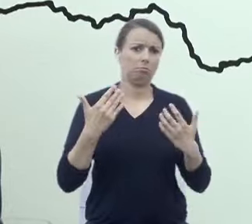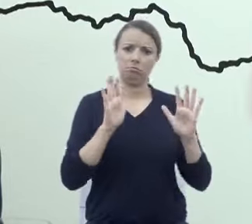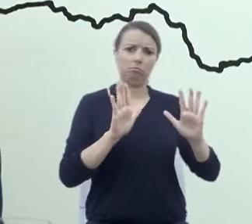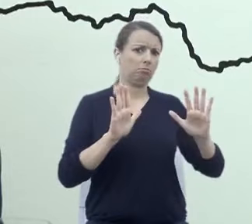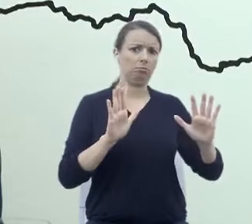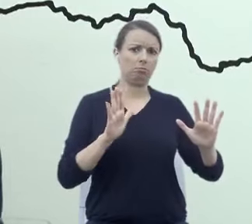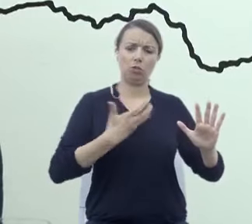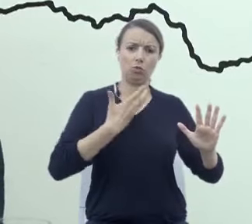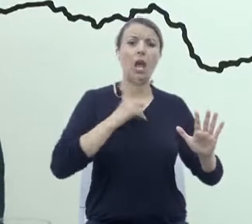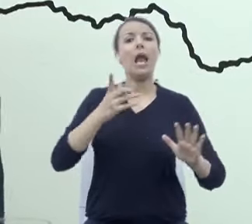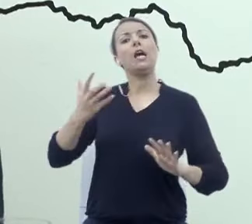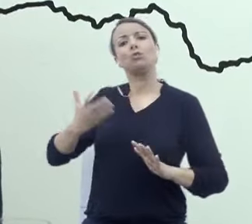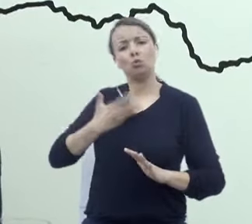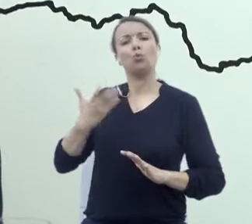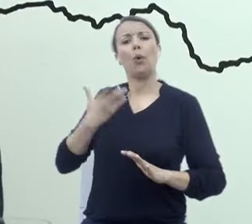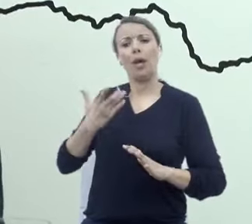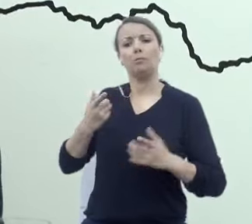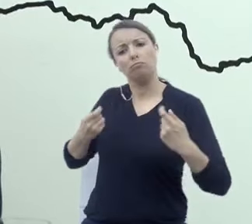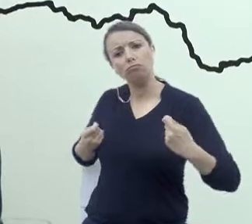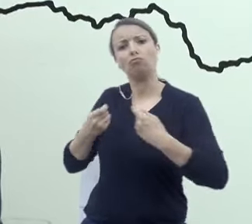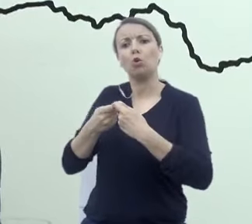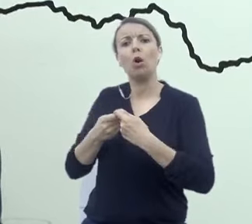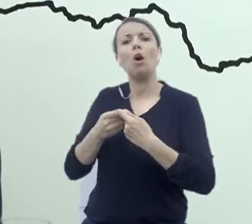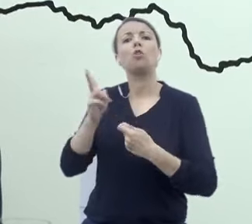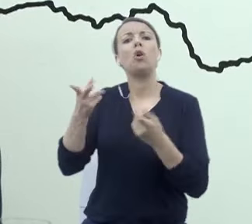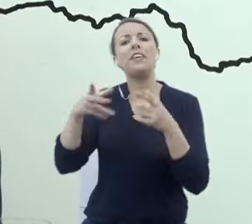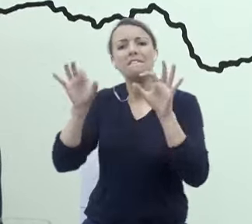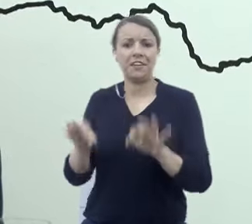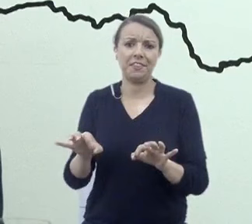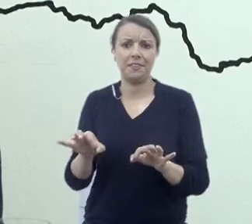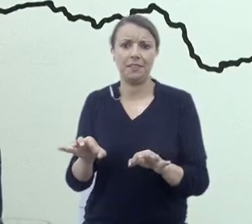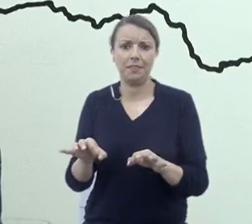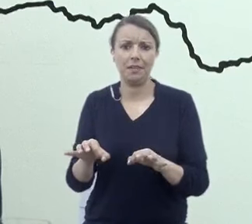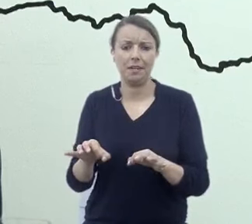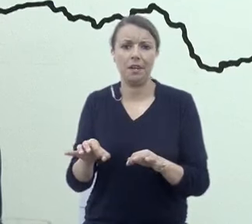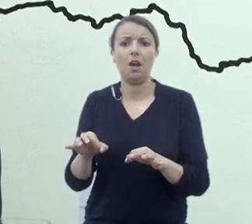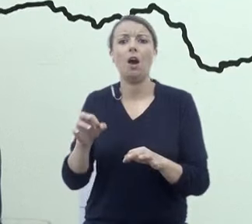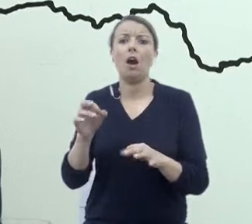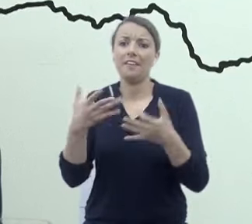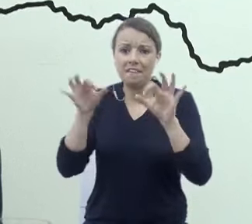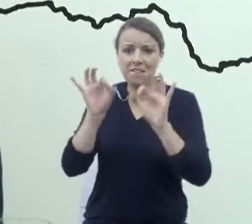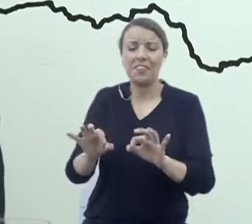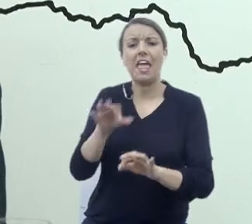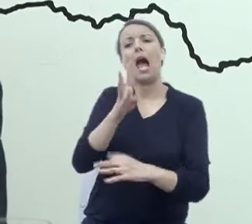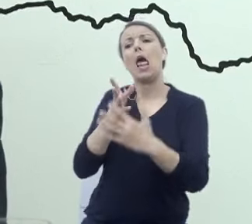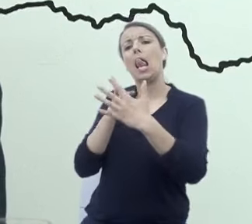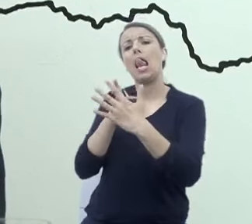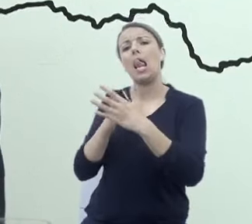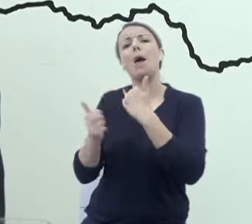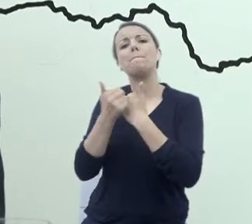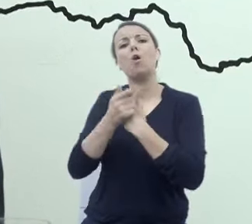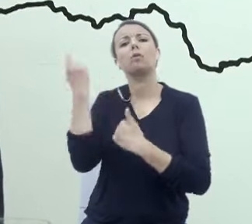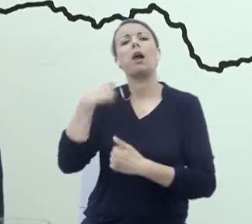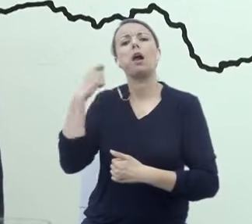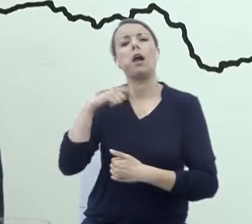tych niewinnych, których postrzega się poprzez pryzmat tej zbrodni.